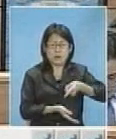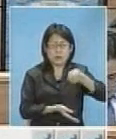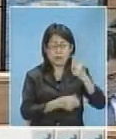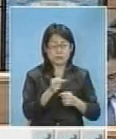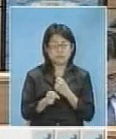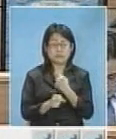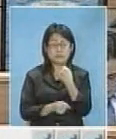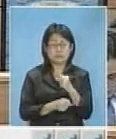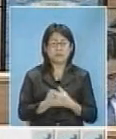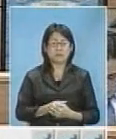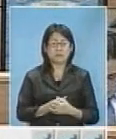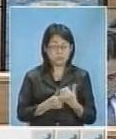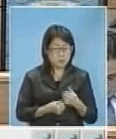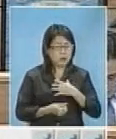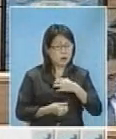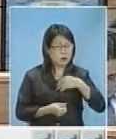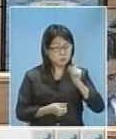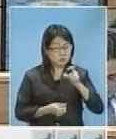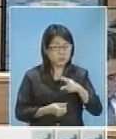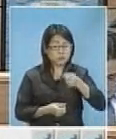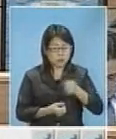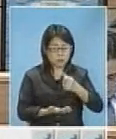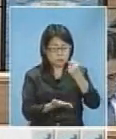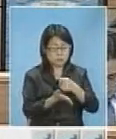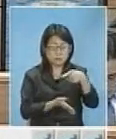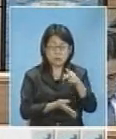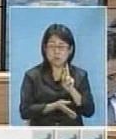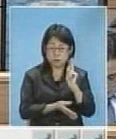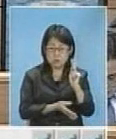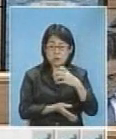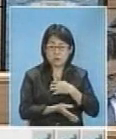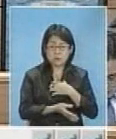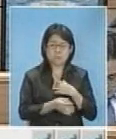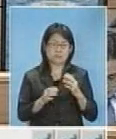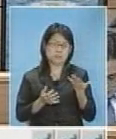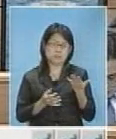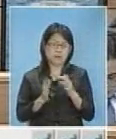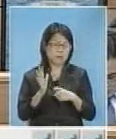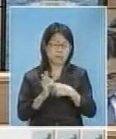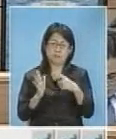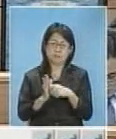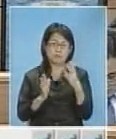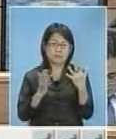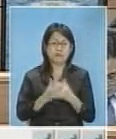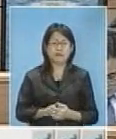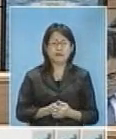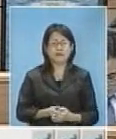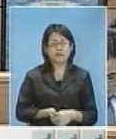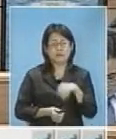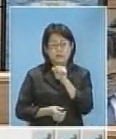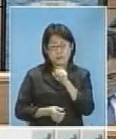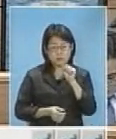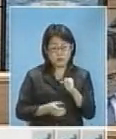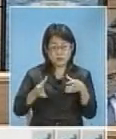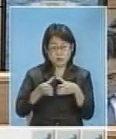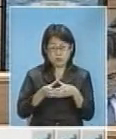เหตุผลเร่งด่วนถึงขั้นที่จะต้องออกเป็นพระราชกำหนดปิดโอกาสให้กับสมาชิกสภาผู้แทนราษฎรจากทั้ง2พรร